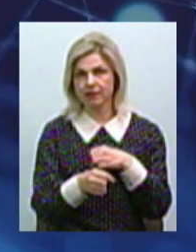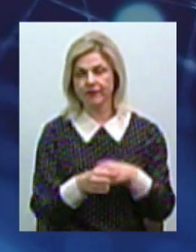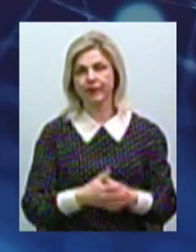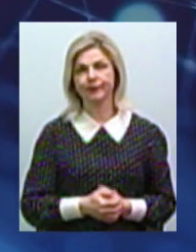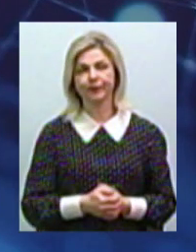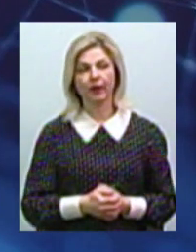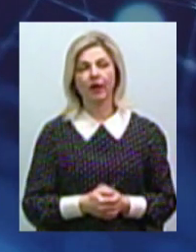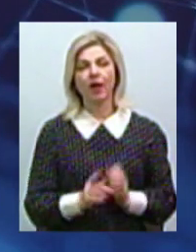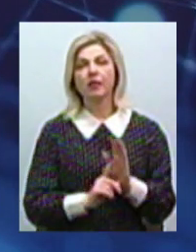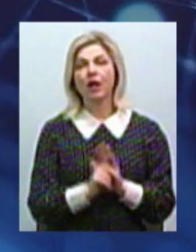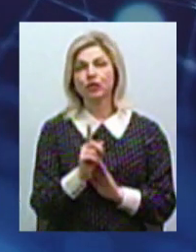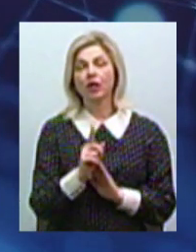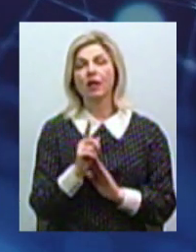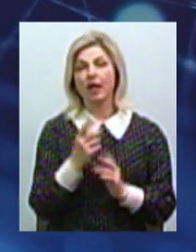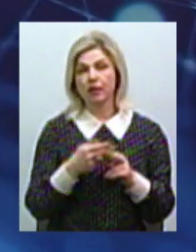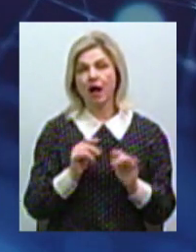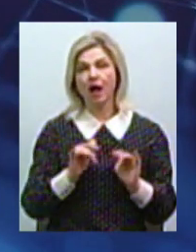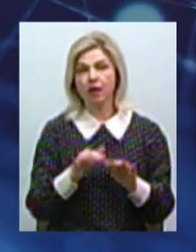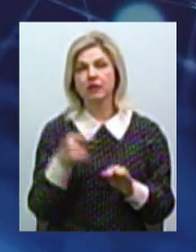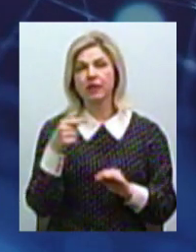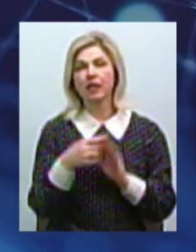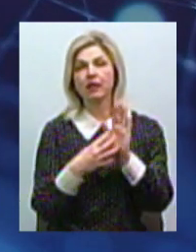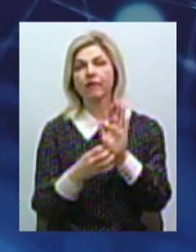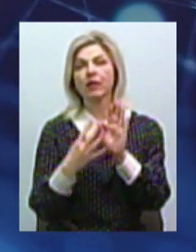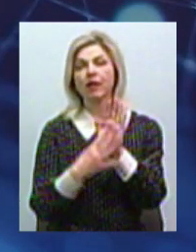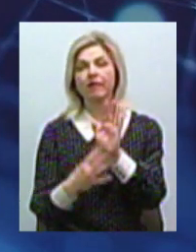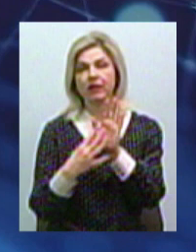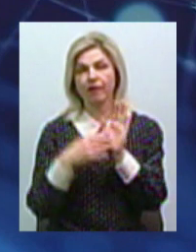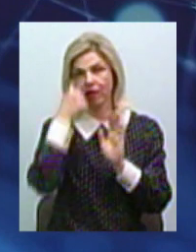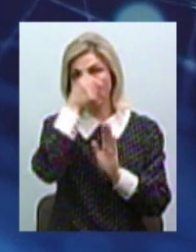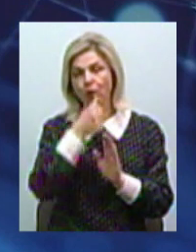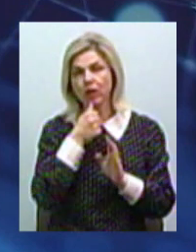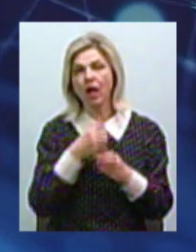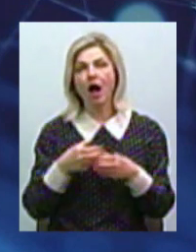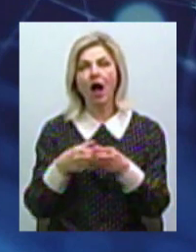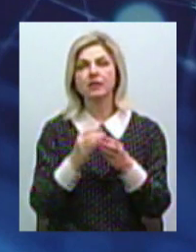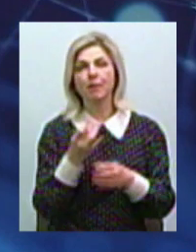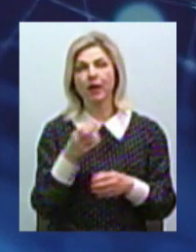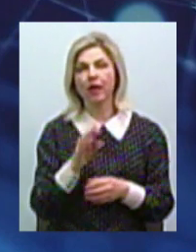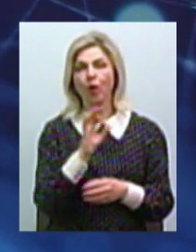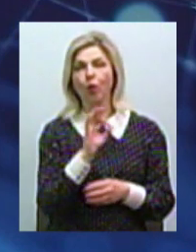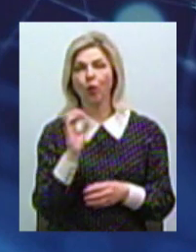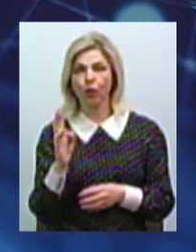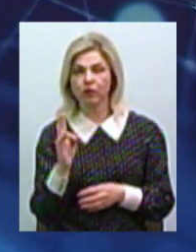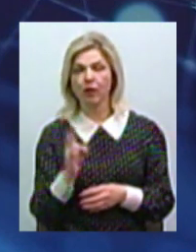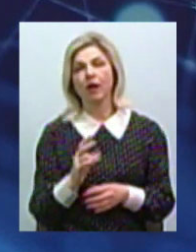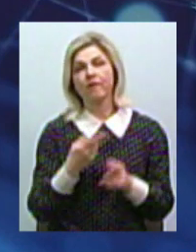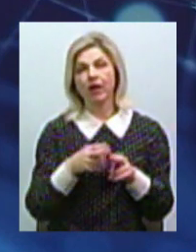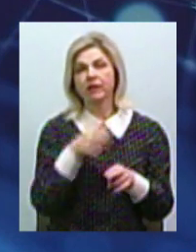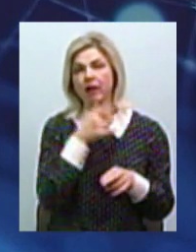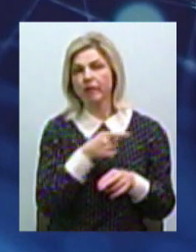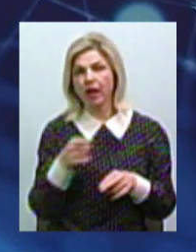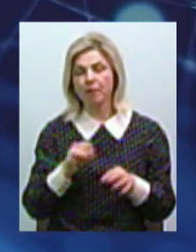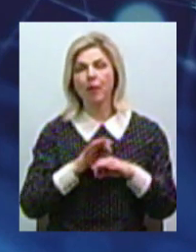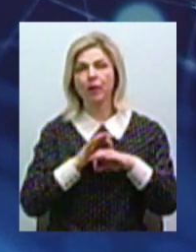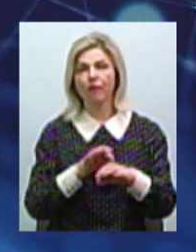Вона започаткована у 1999 році Генеральною асамблеєю ООН. У цей час відбуваються